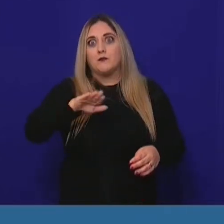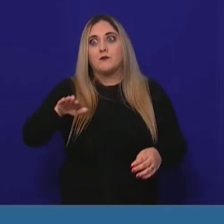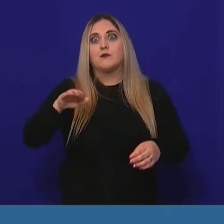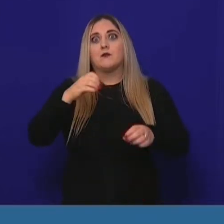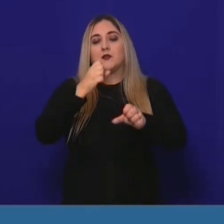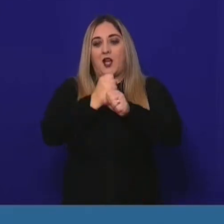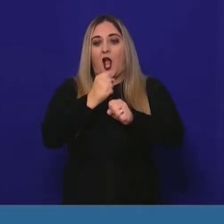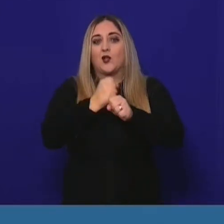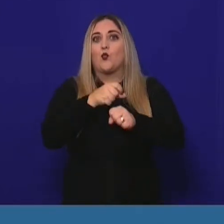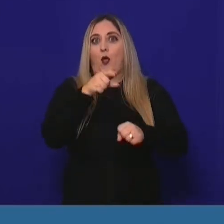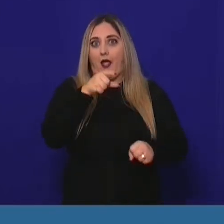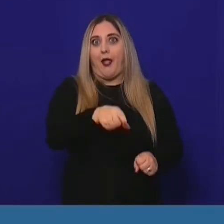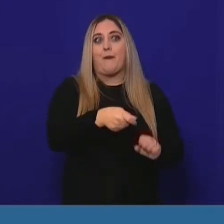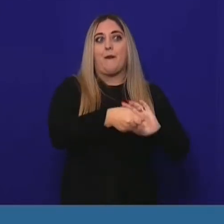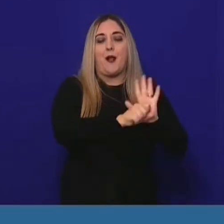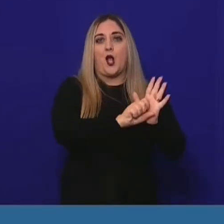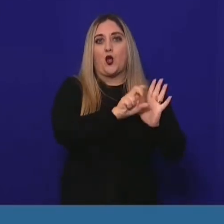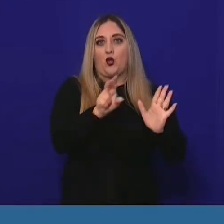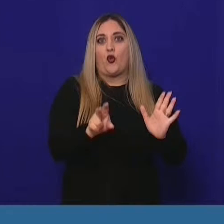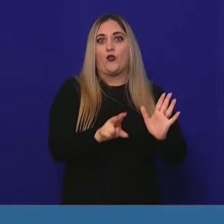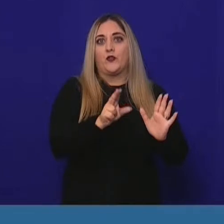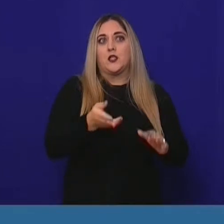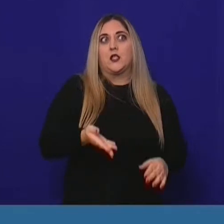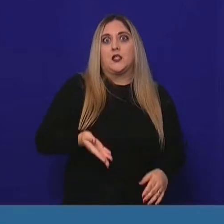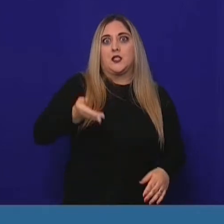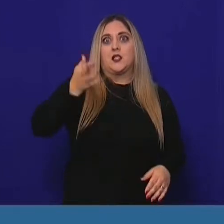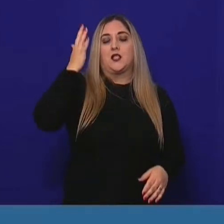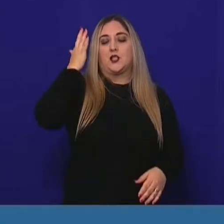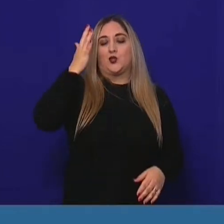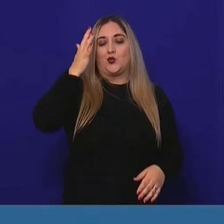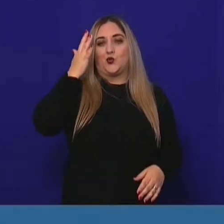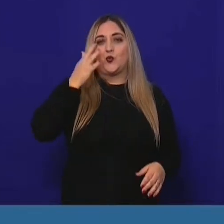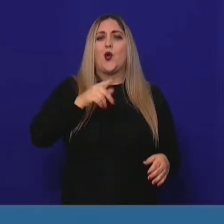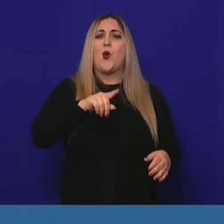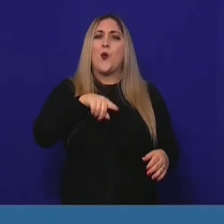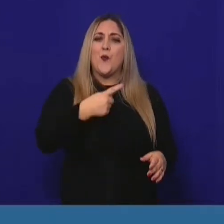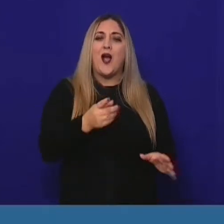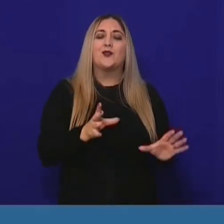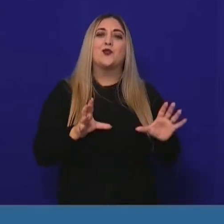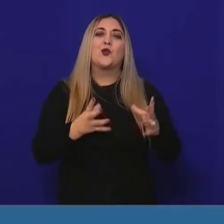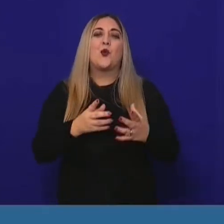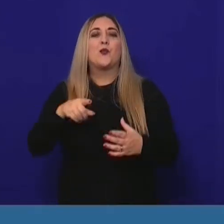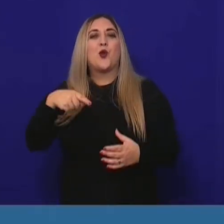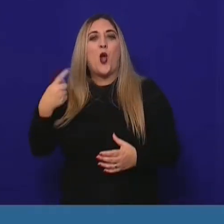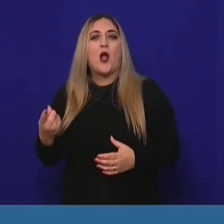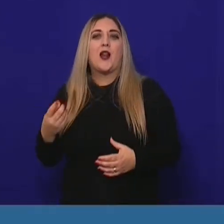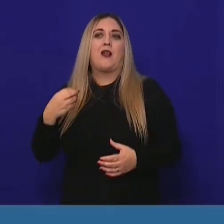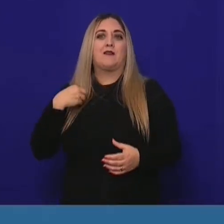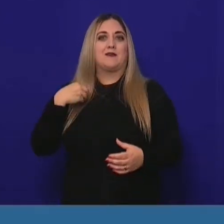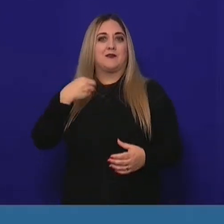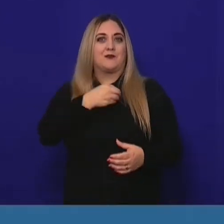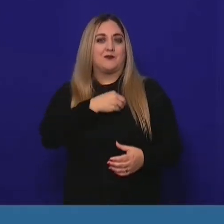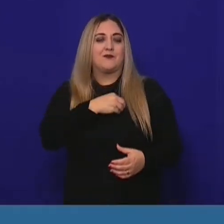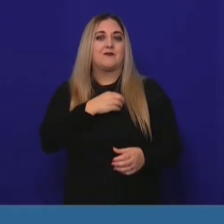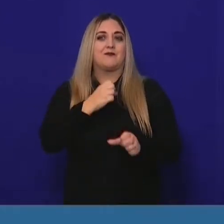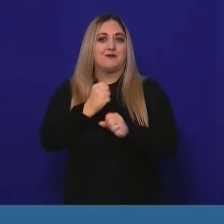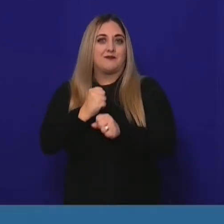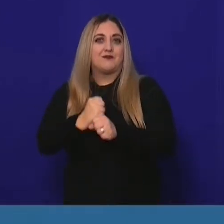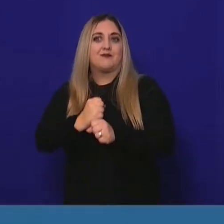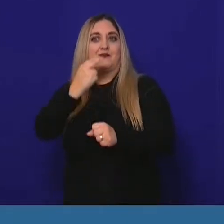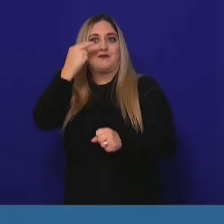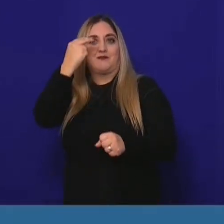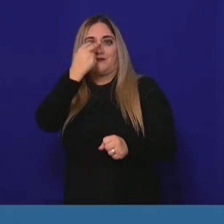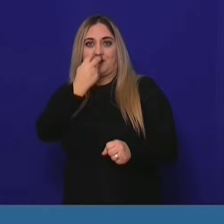propju fil-COVID wards fejn inti hemmhekk għandek l-iktar riskju. U mbagħad nibqgħu għaddejjin ukoll li aħna mmorru mbagħad fil-komplament,